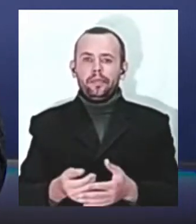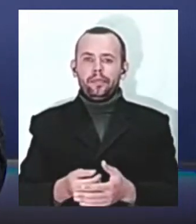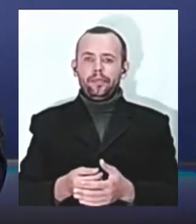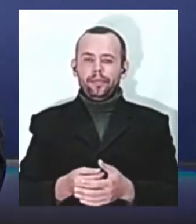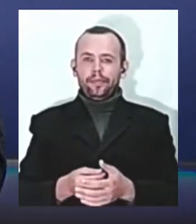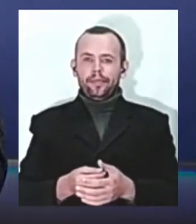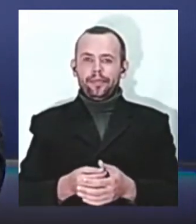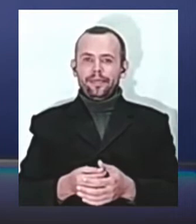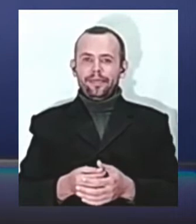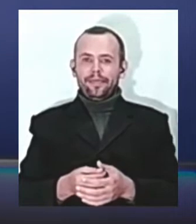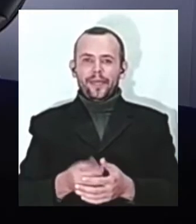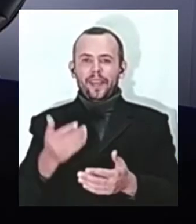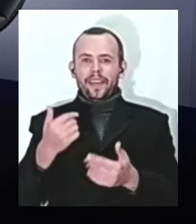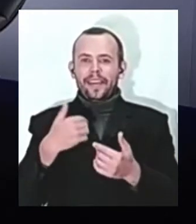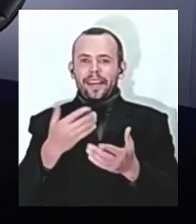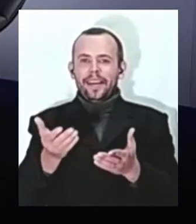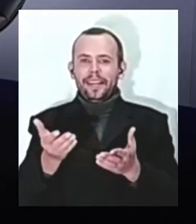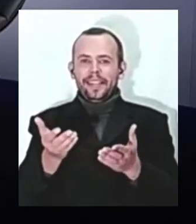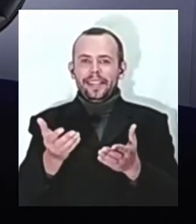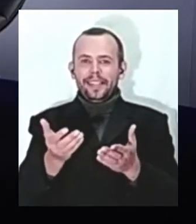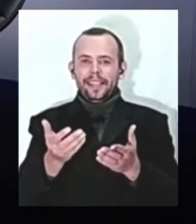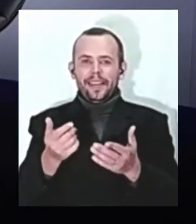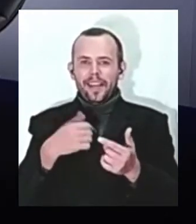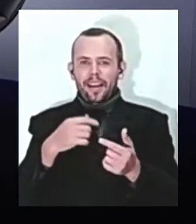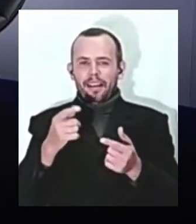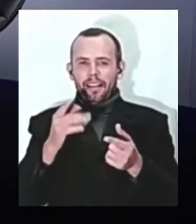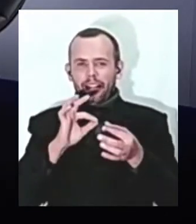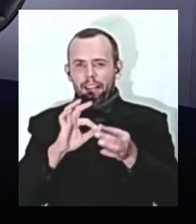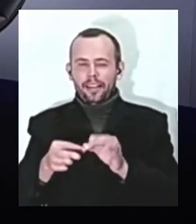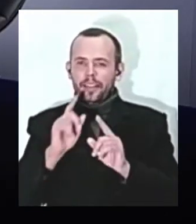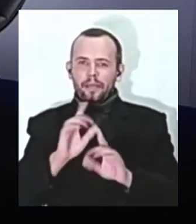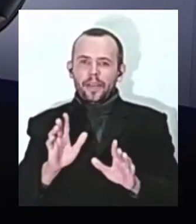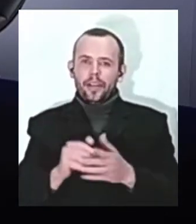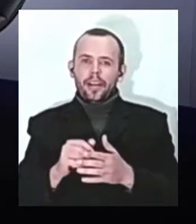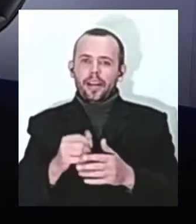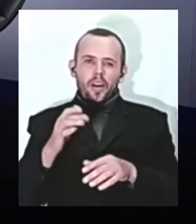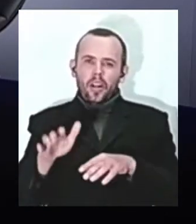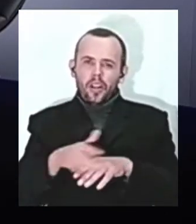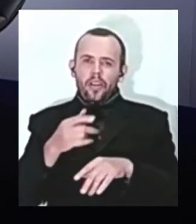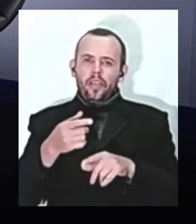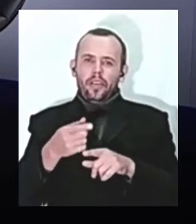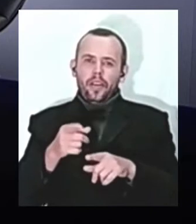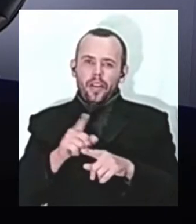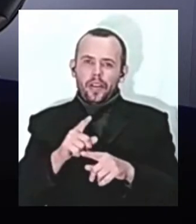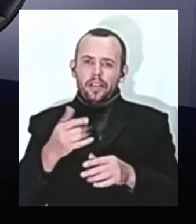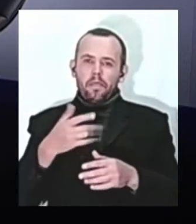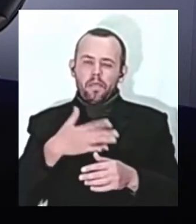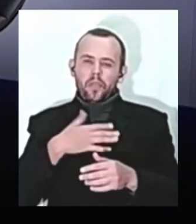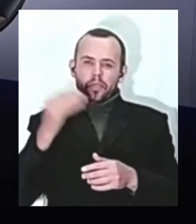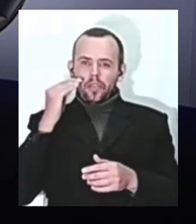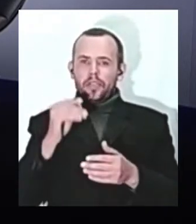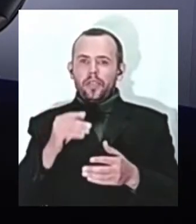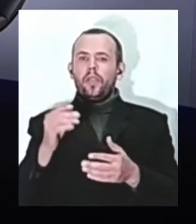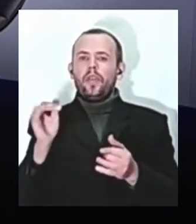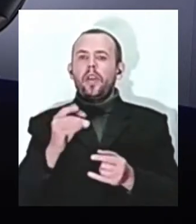Я не буду конкретувати. Думаю, що це буде етично з моєї точки зору. І про можливості,